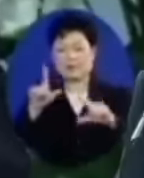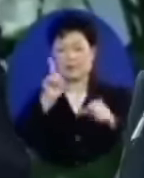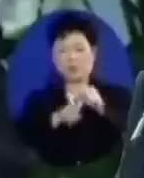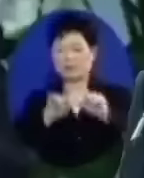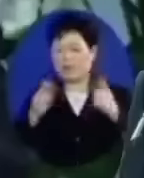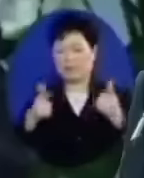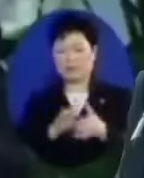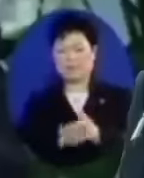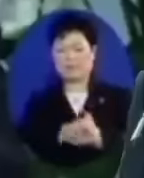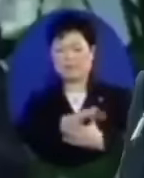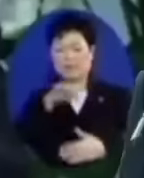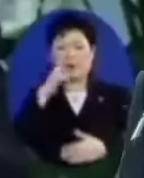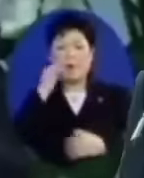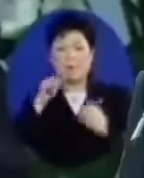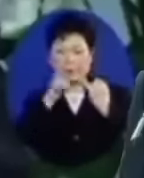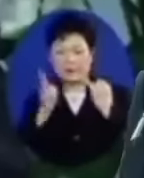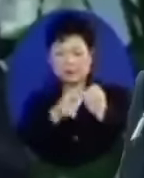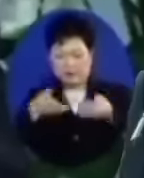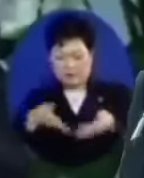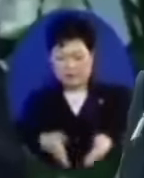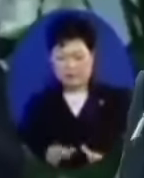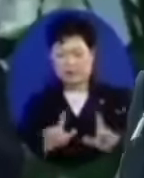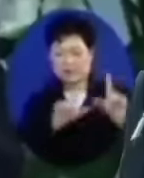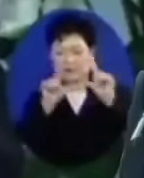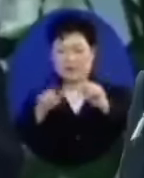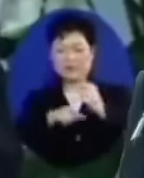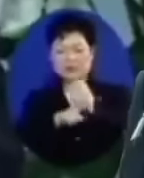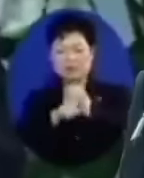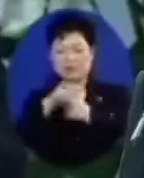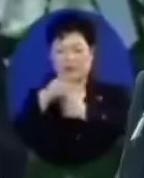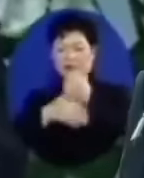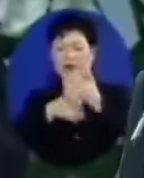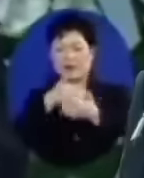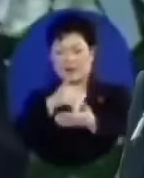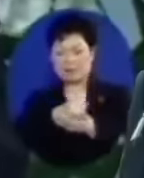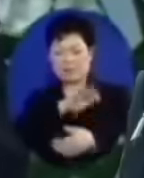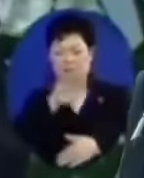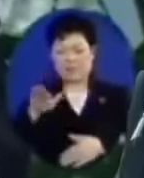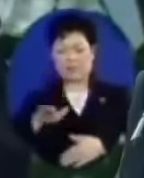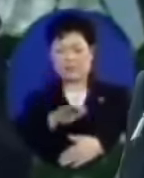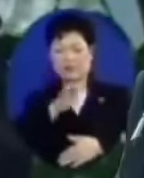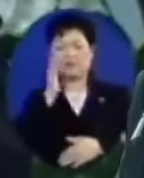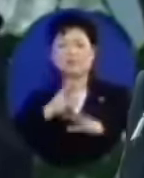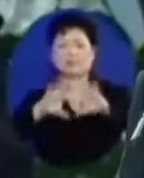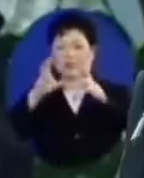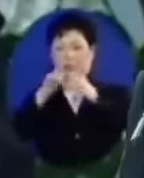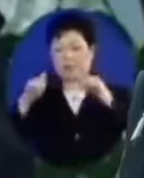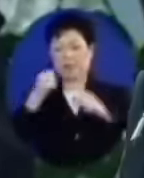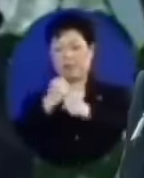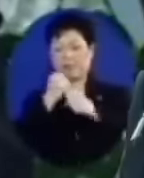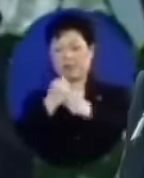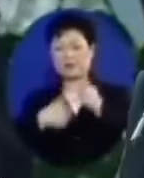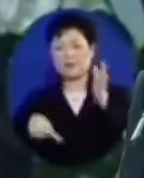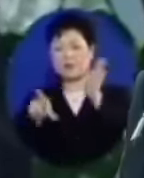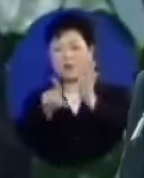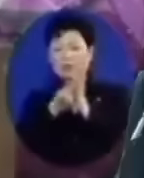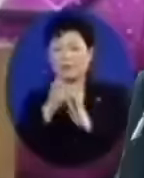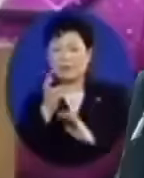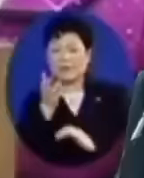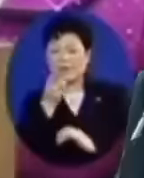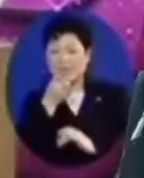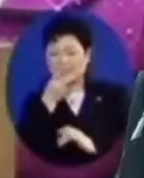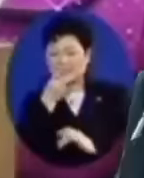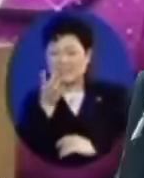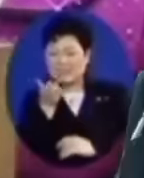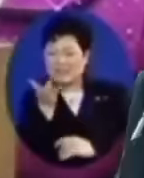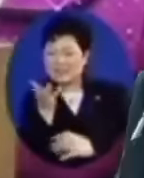아닙니다. 우리가 어머니 뱃속에서 태어나서 사는 것은 하나님이 우리를 천국 백성으로 만들기 위한 씨앗을 심은